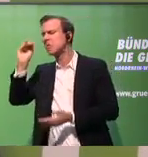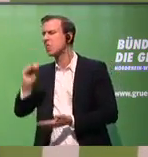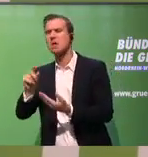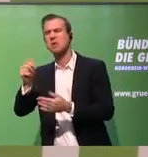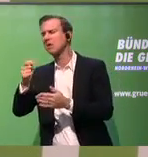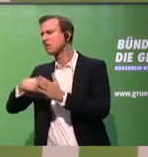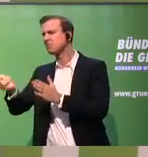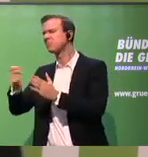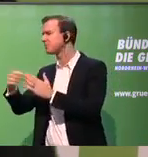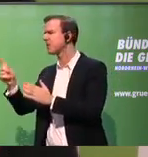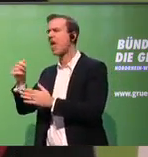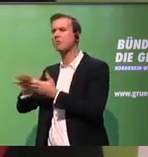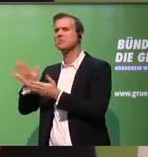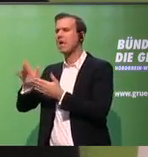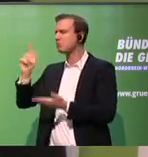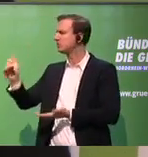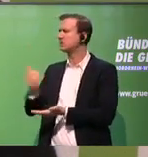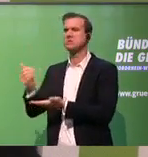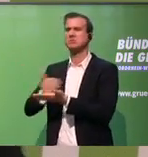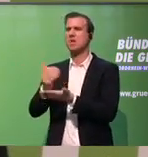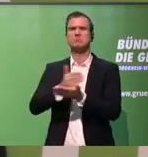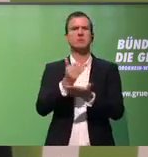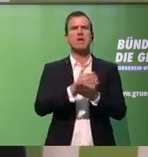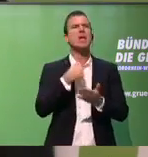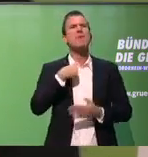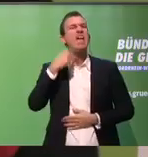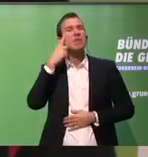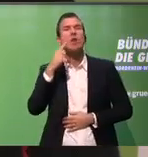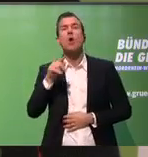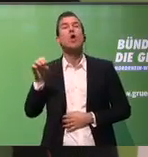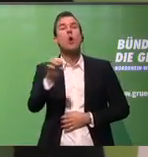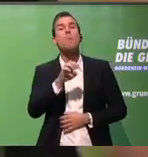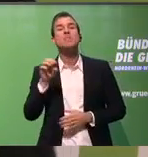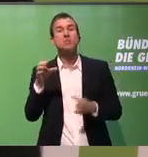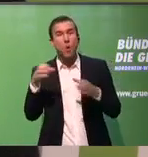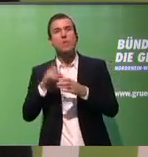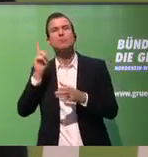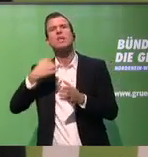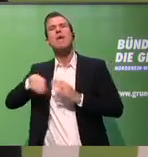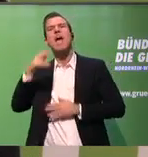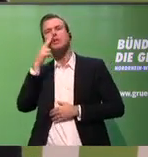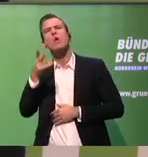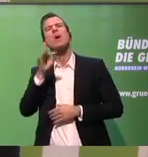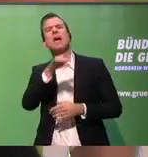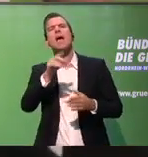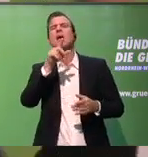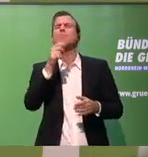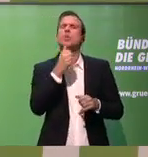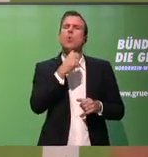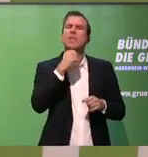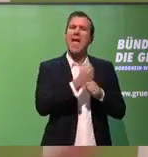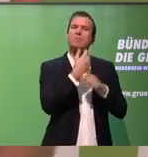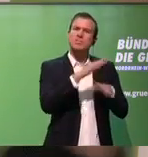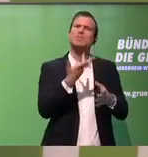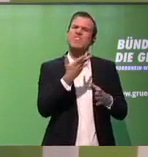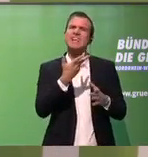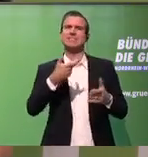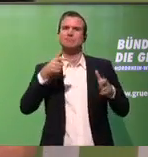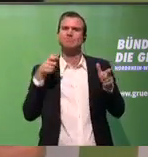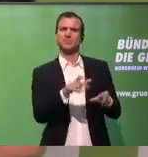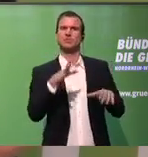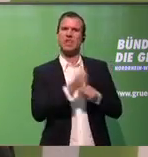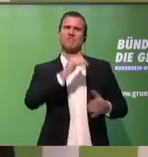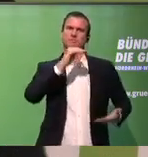etc. Ich finde, die Kommission muss viel eher drauf gucken, was machen die Mitgliedstaaten gegen die Jugendarbeitslosigkeit. Ne? Und da muss ich auch mal sagen, wir haben jetzt